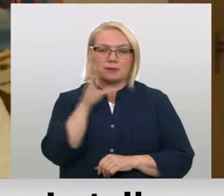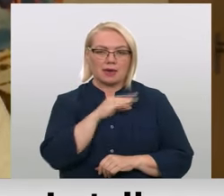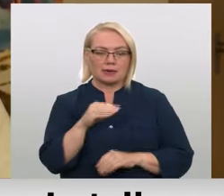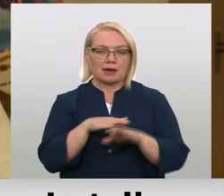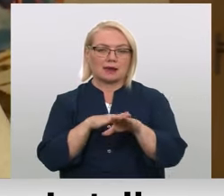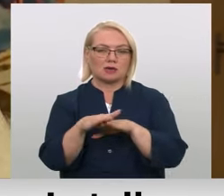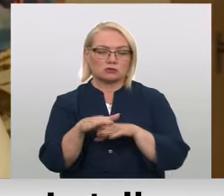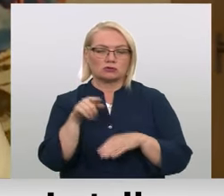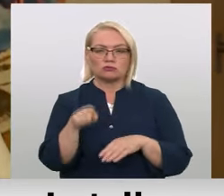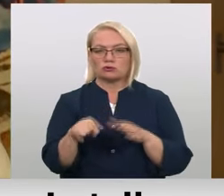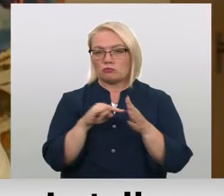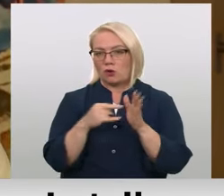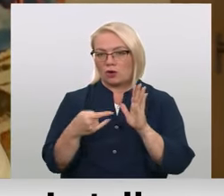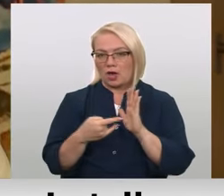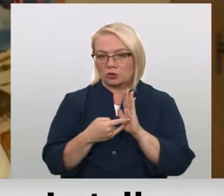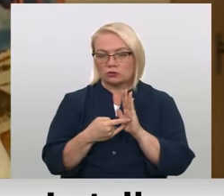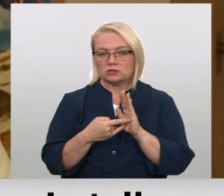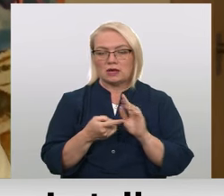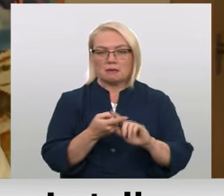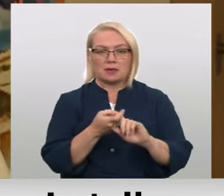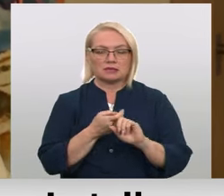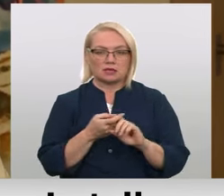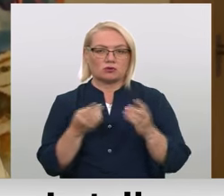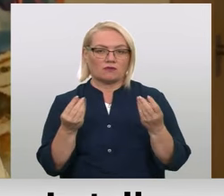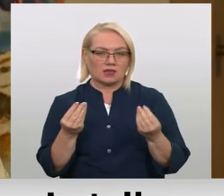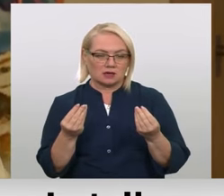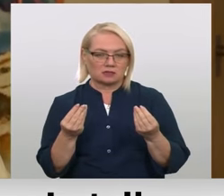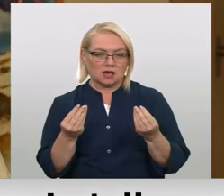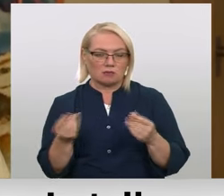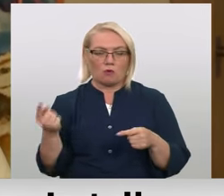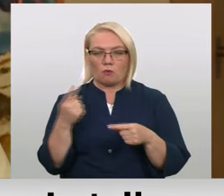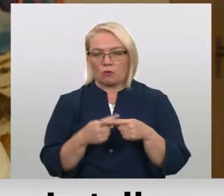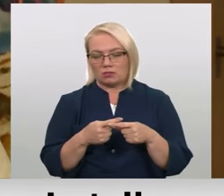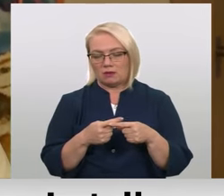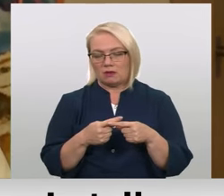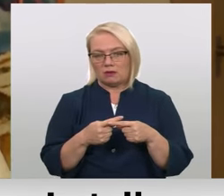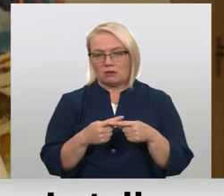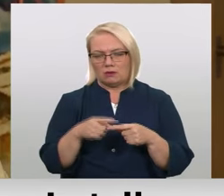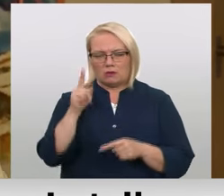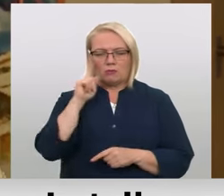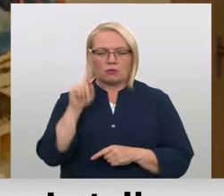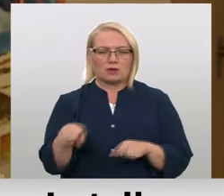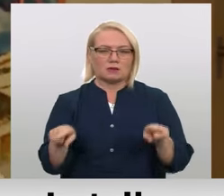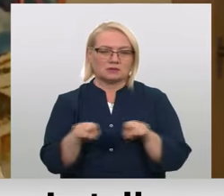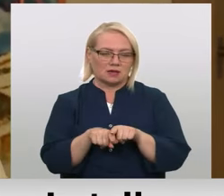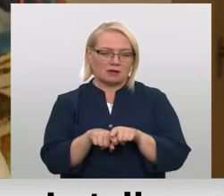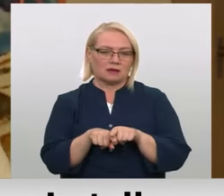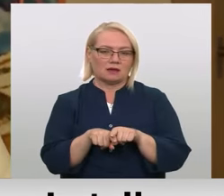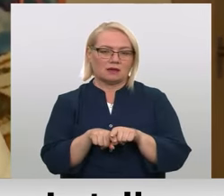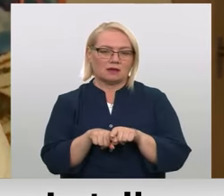realizējot šos te projektus, piesaistot finansējumu. Un, protams,